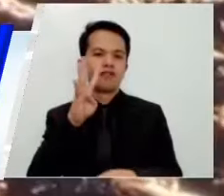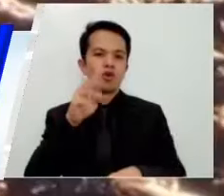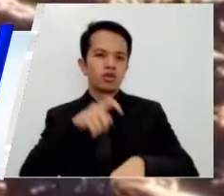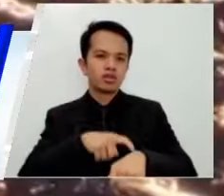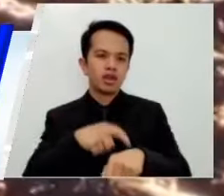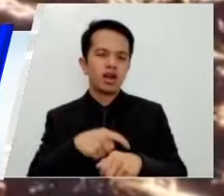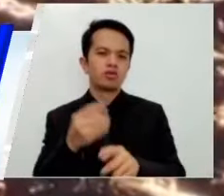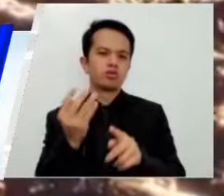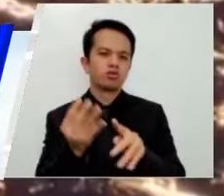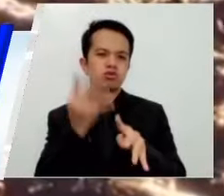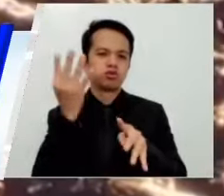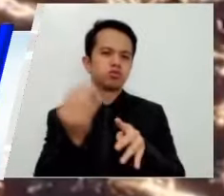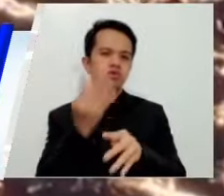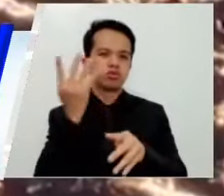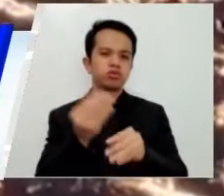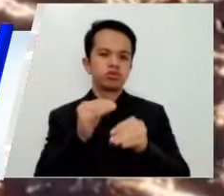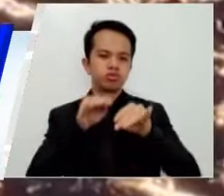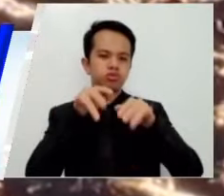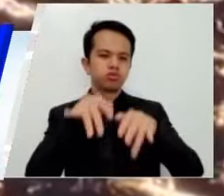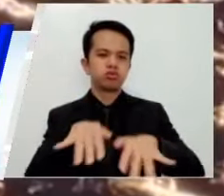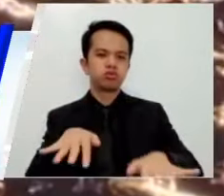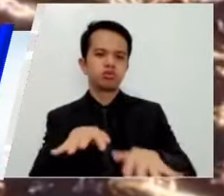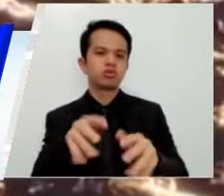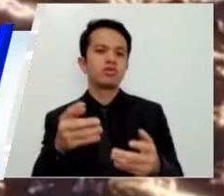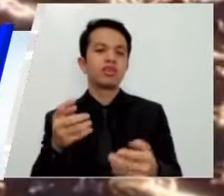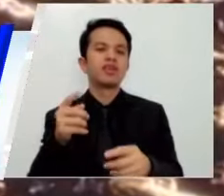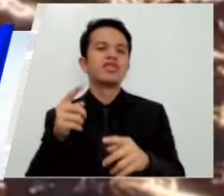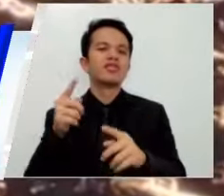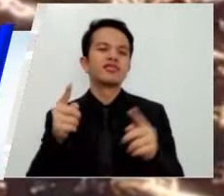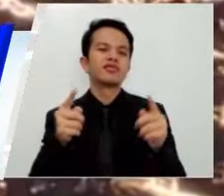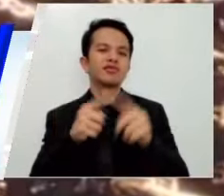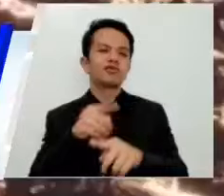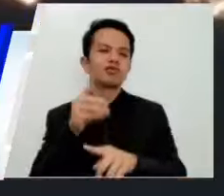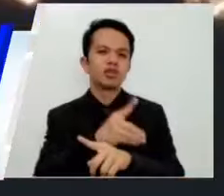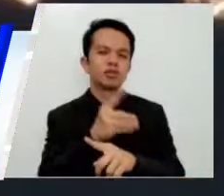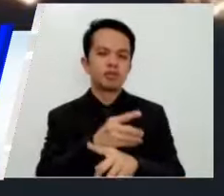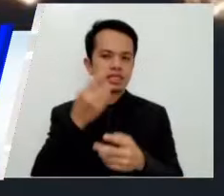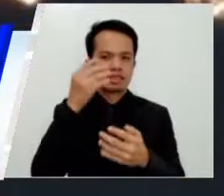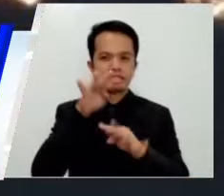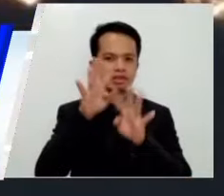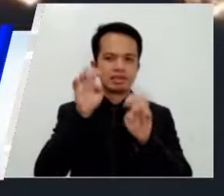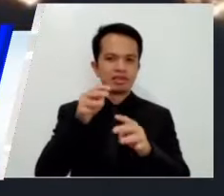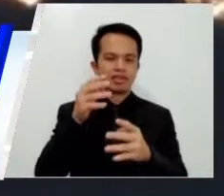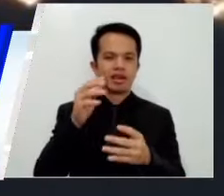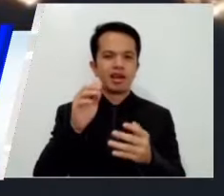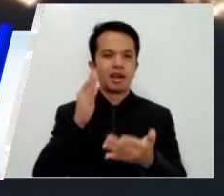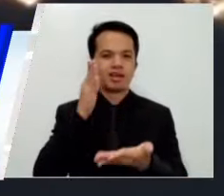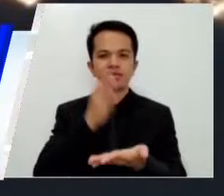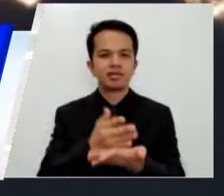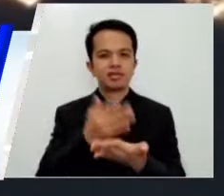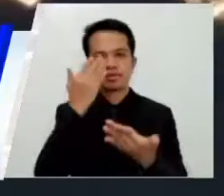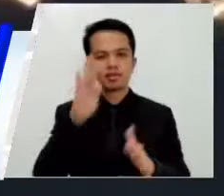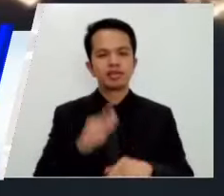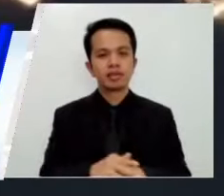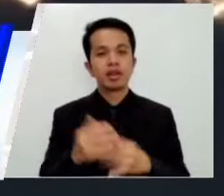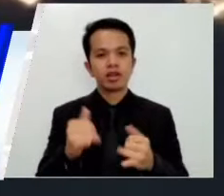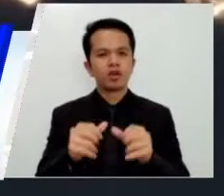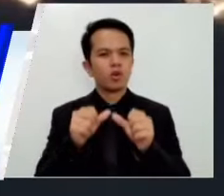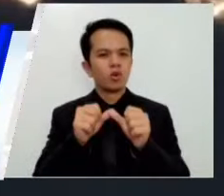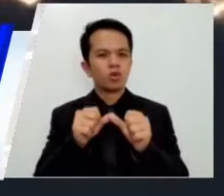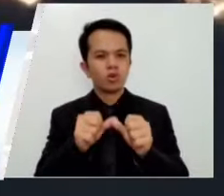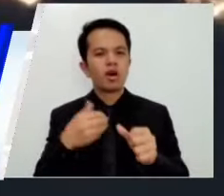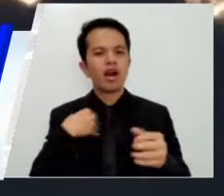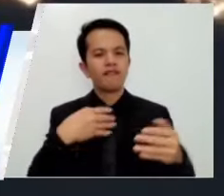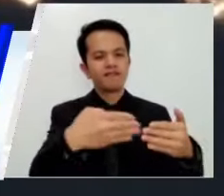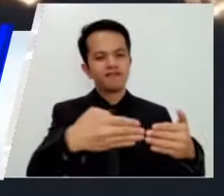Disyembre. Hindi pa masabi kung kailan ito titigil. Ilang man-made barrier ang ginamit para mapigil ang pagkalat ng lava.